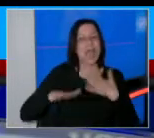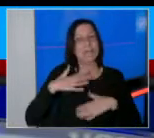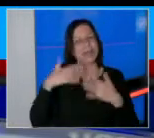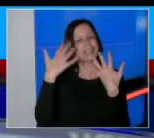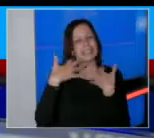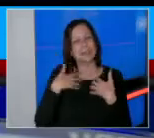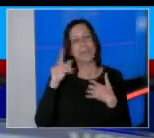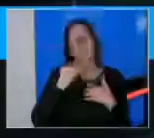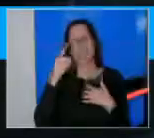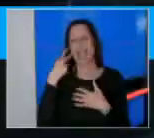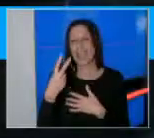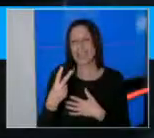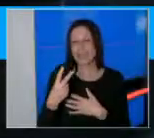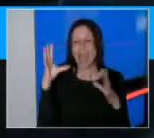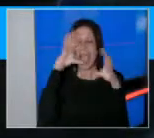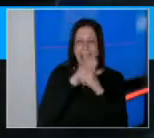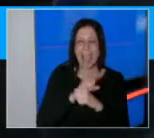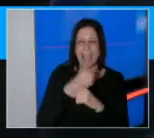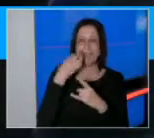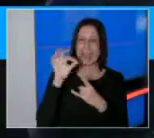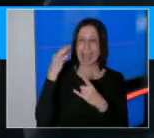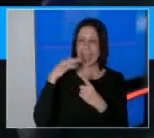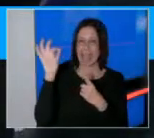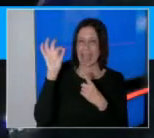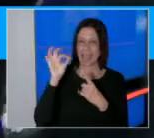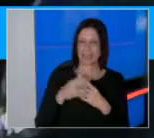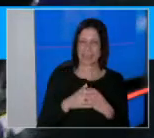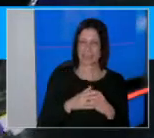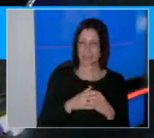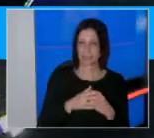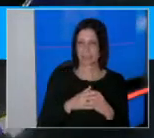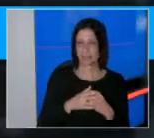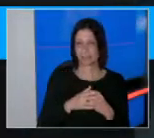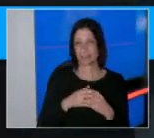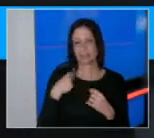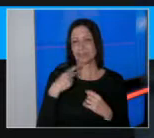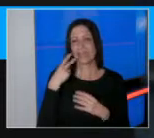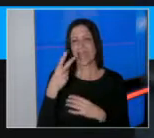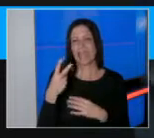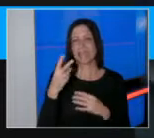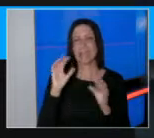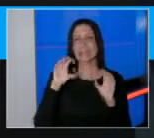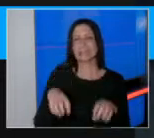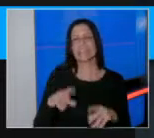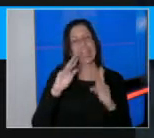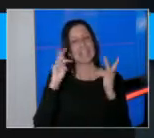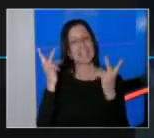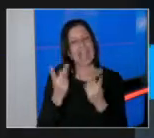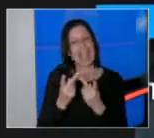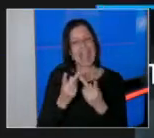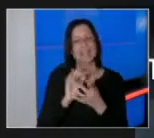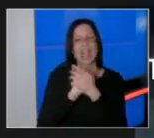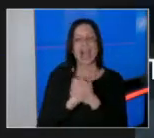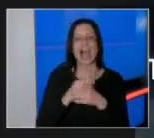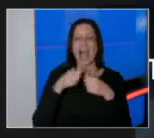לנו את מי ראינו הערב בהדלקת הנר. טוב, ראיתם את נשיא הקהילה וחברי